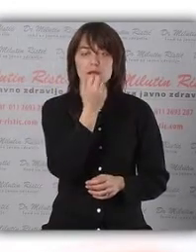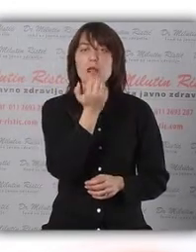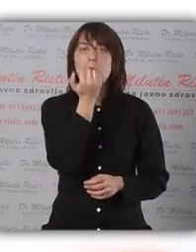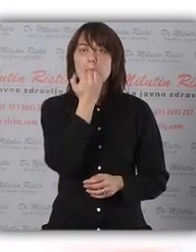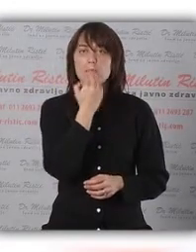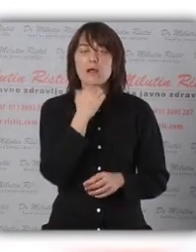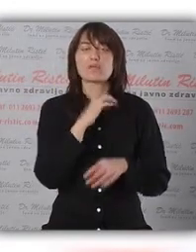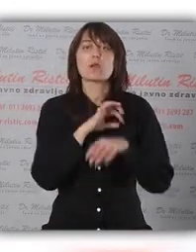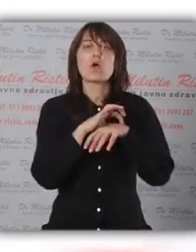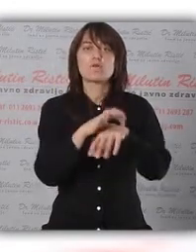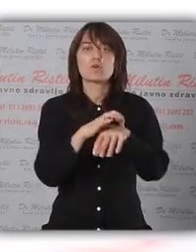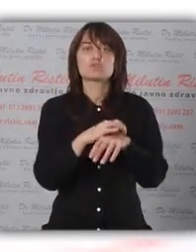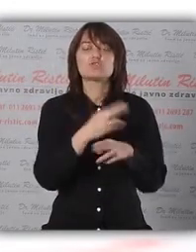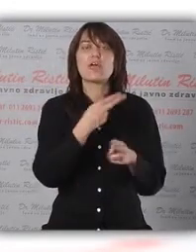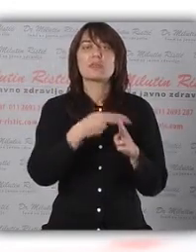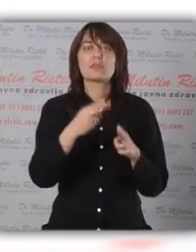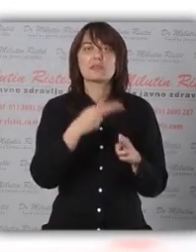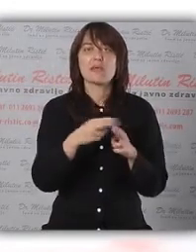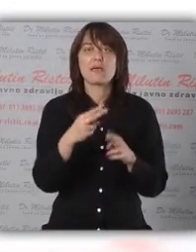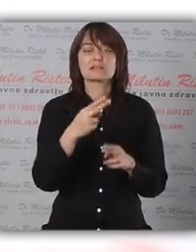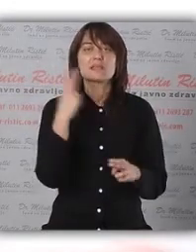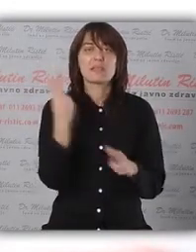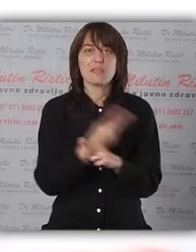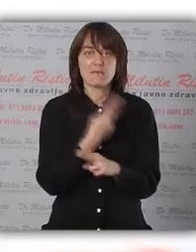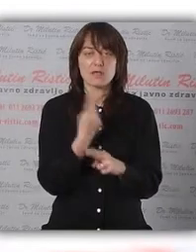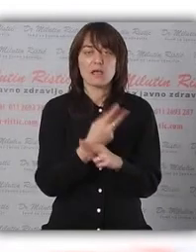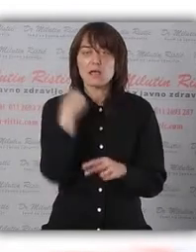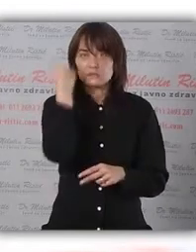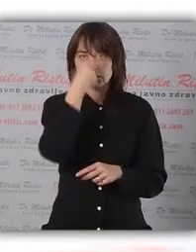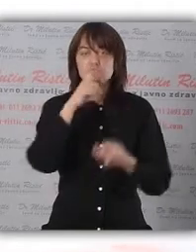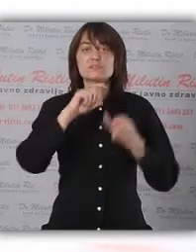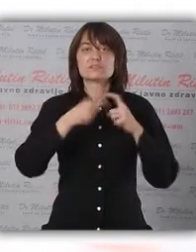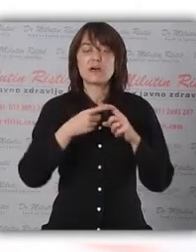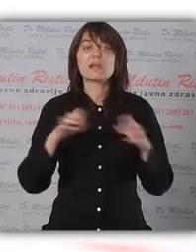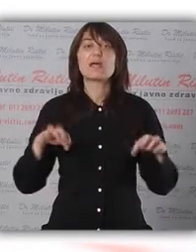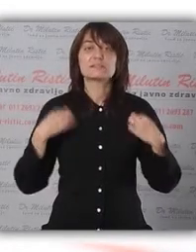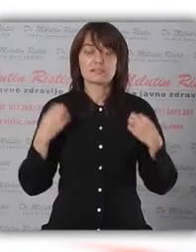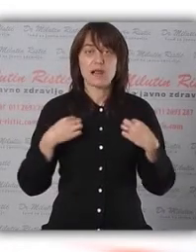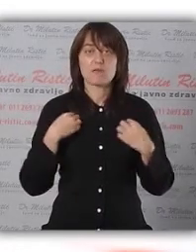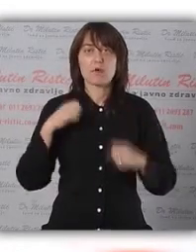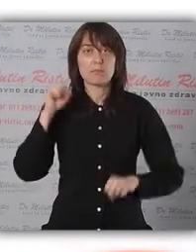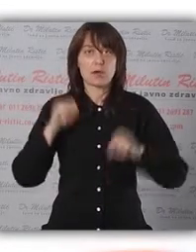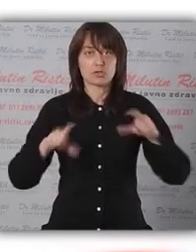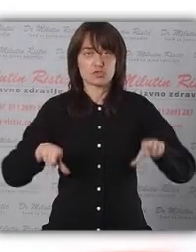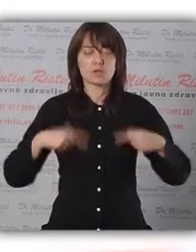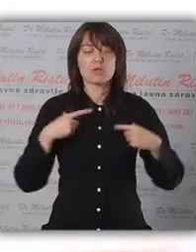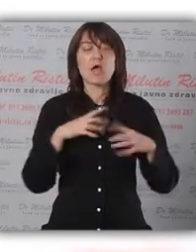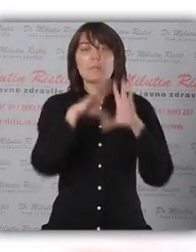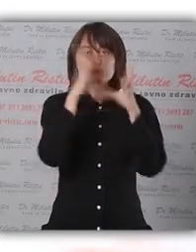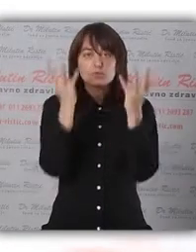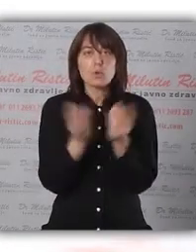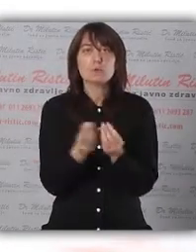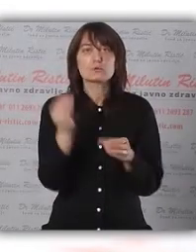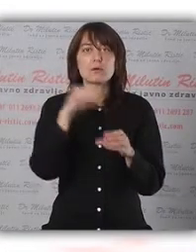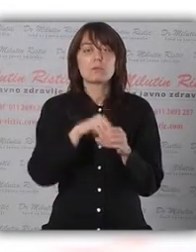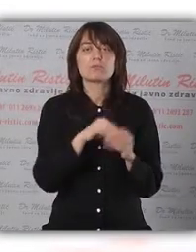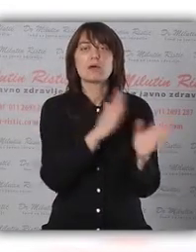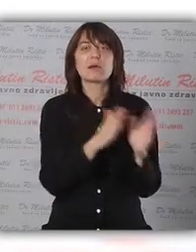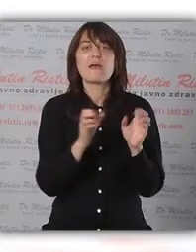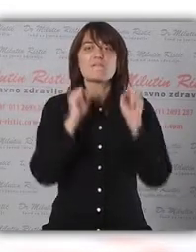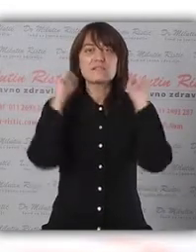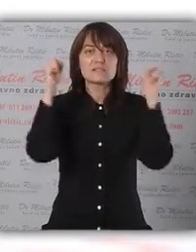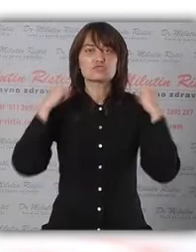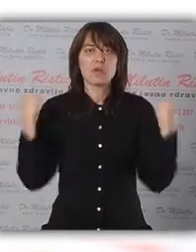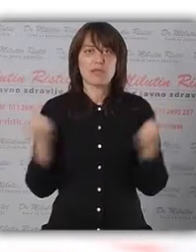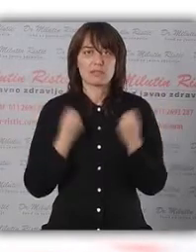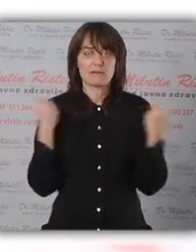pravilne ishrane, pravilnog vođenja higijenskih navika i slične stvari, u zdrave stilove života apsolutno spada